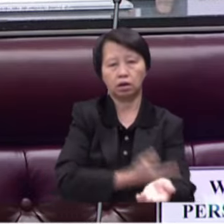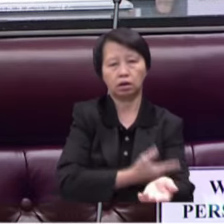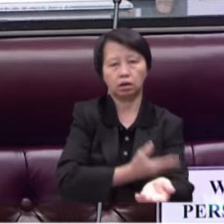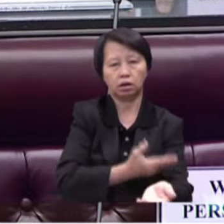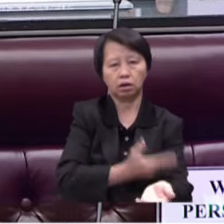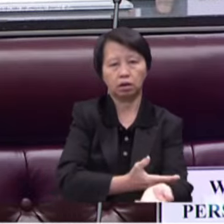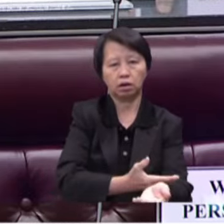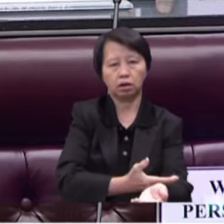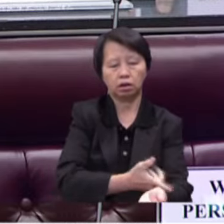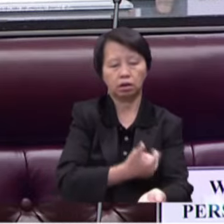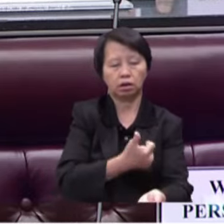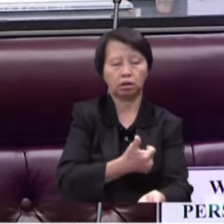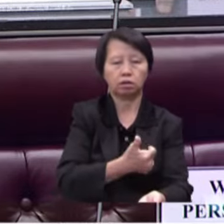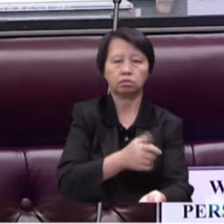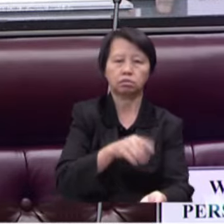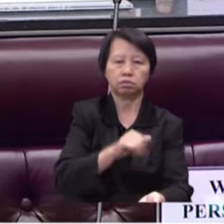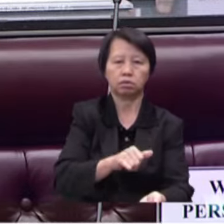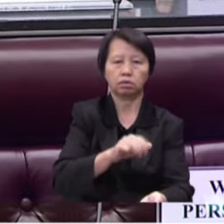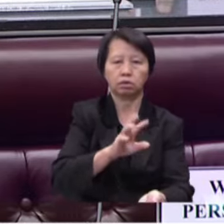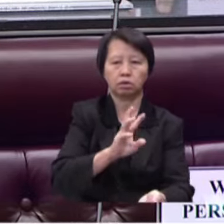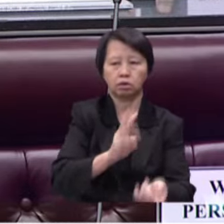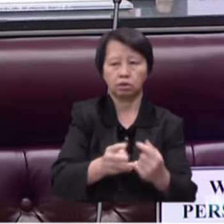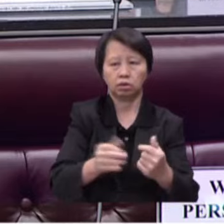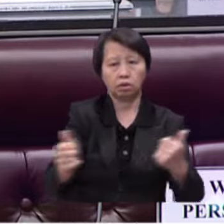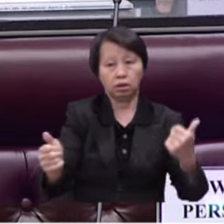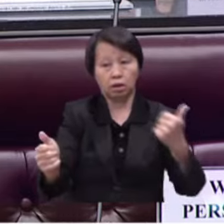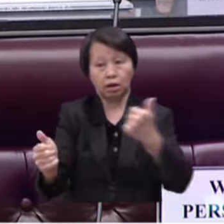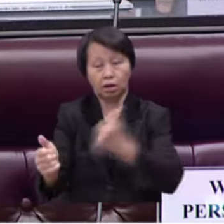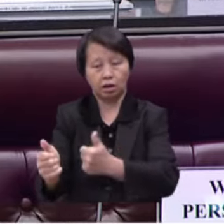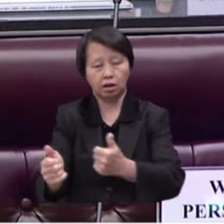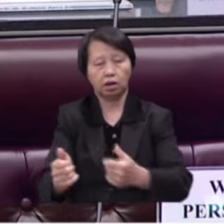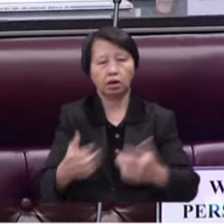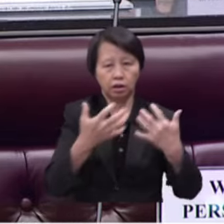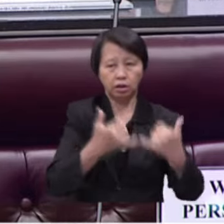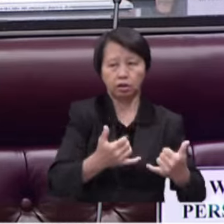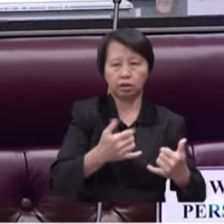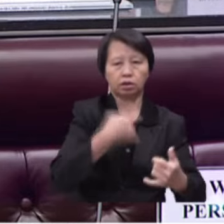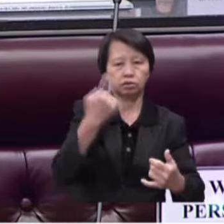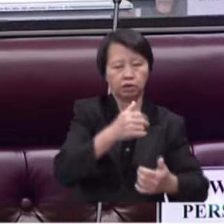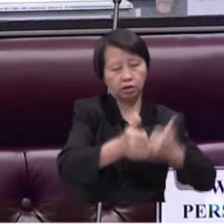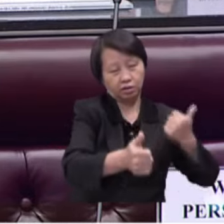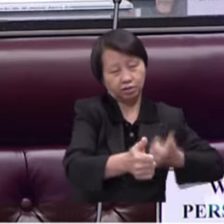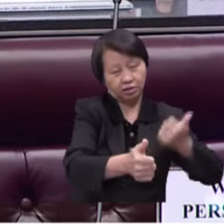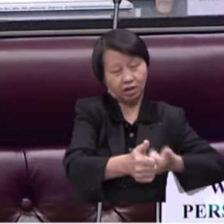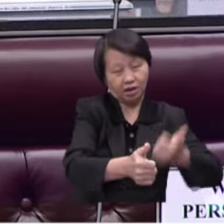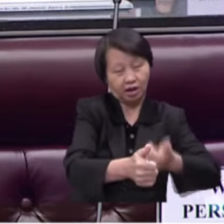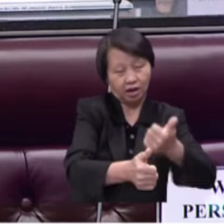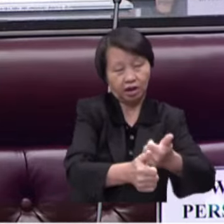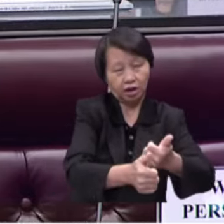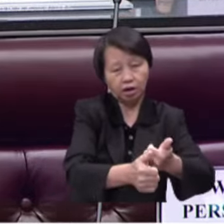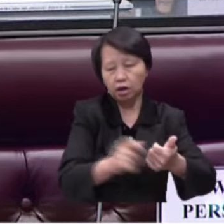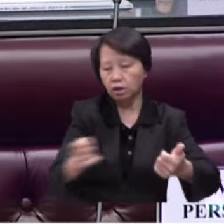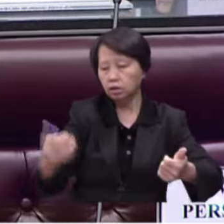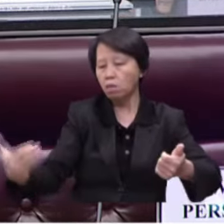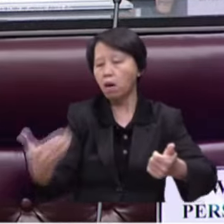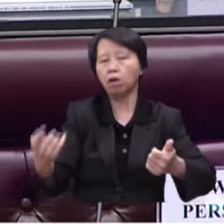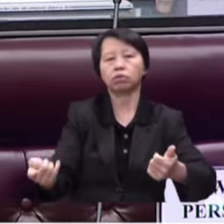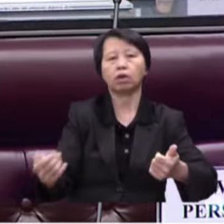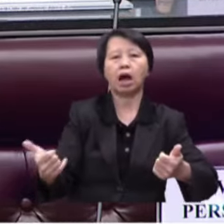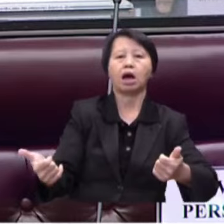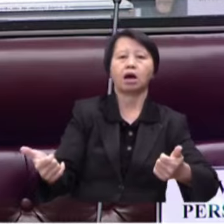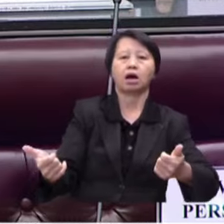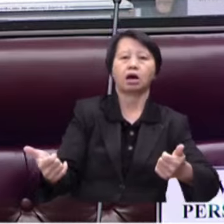Project yang absolut dengan izin wahaib di acezing the tease adalah Apakah